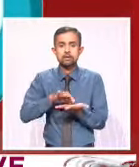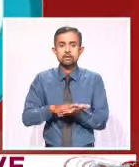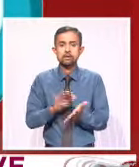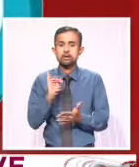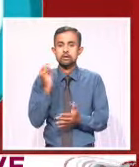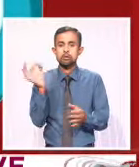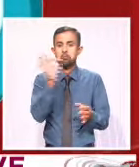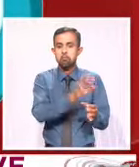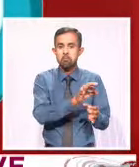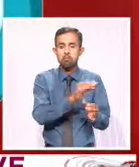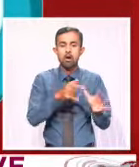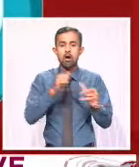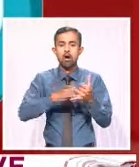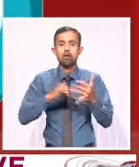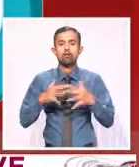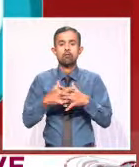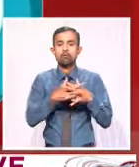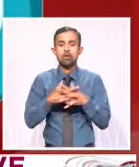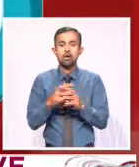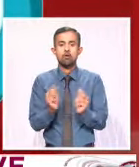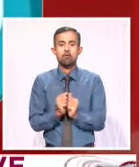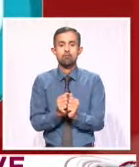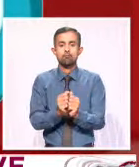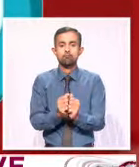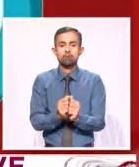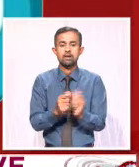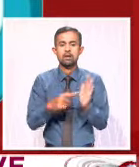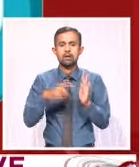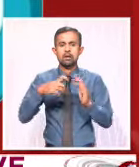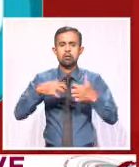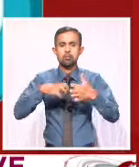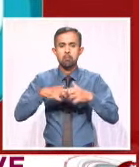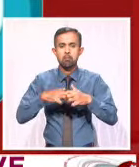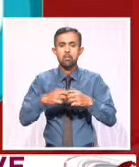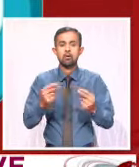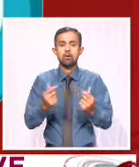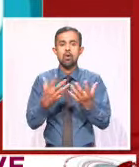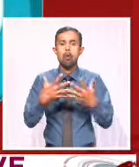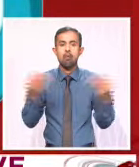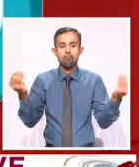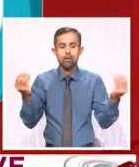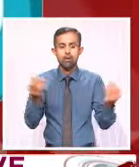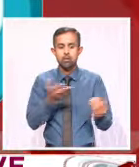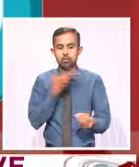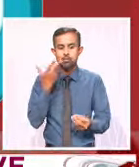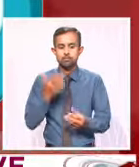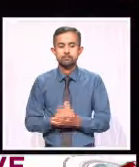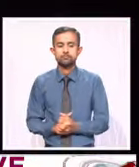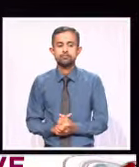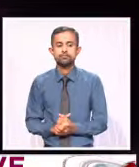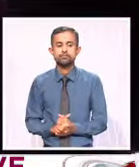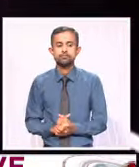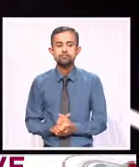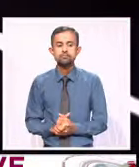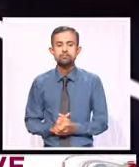නිලධාරියෙකු පත්කිරීමෙන් අස්වැසුම සුබසාධක වැඩසටහනේ පවතින තාක්ෂණික ගැටලු කඩිනමින් විසඳා ගැනීමට හැකිවන බවයි.